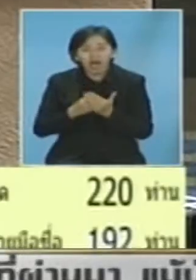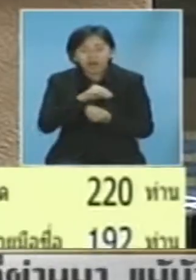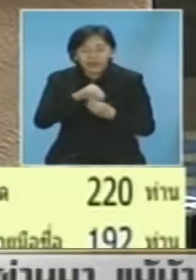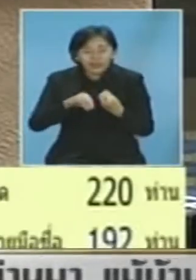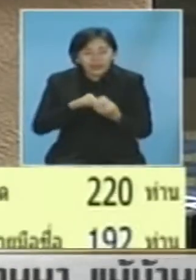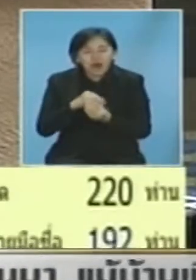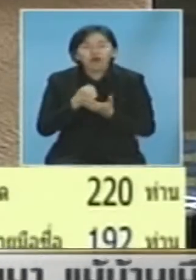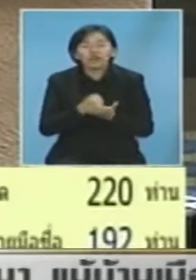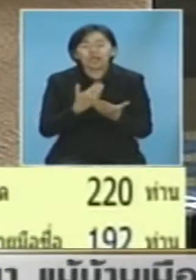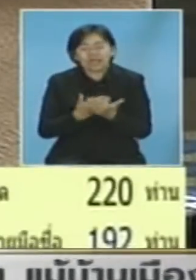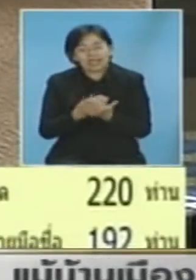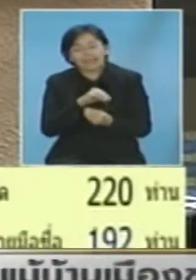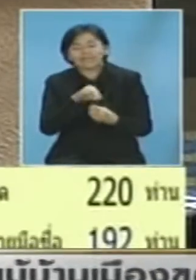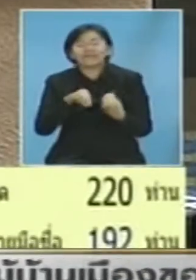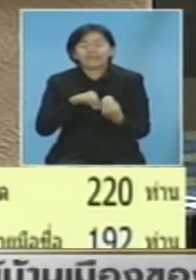จะเกิดขึ้น